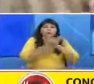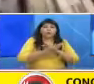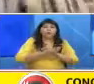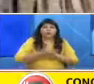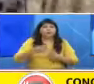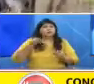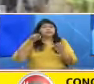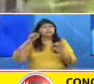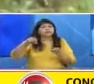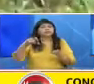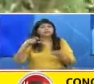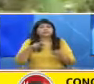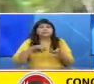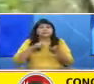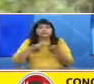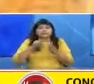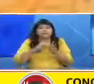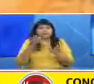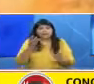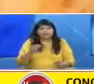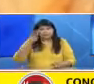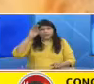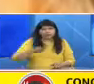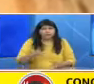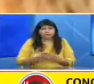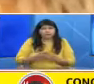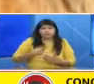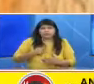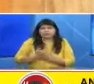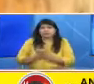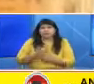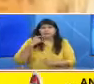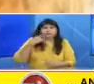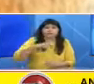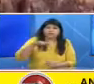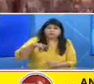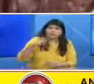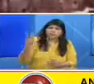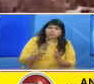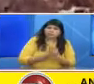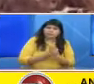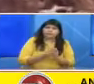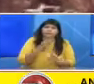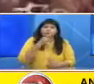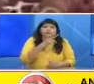संख्या को लेकर चिंता जाहिर करते हुए एक संकल्प लिया गया था। यह संकल्प था